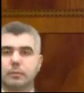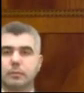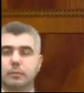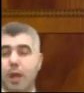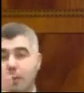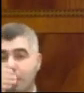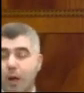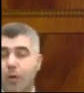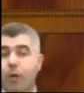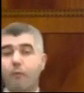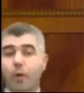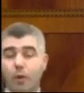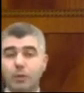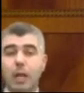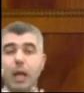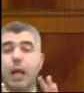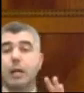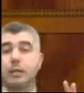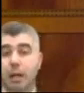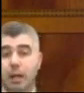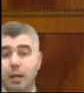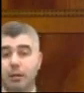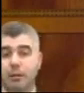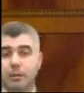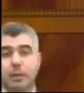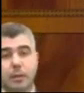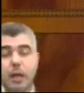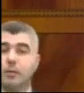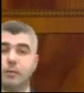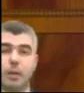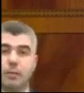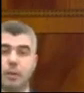بين المغرب وفرنسا إنه